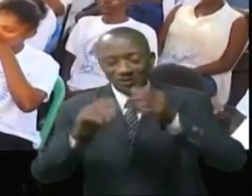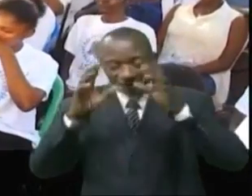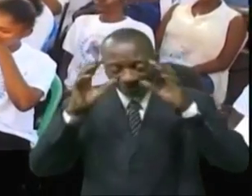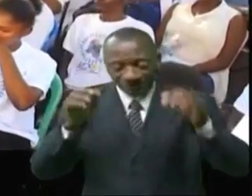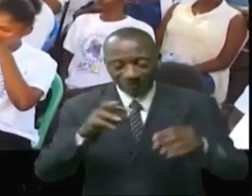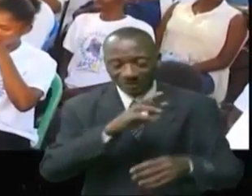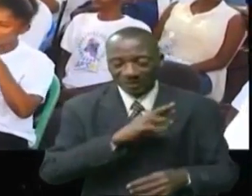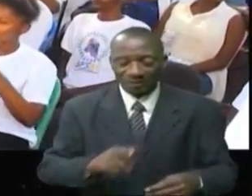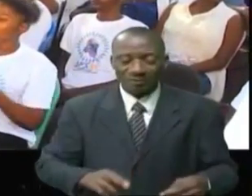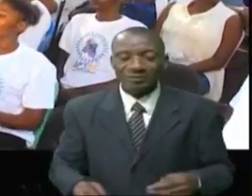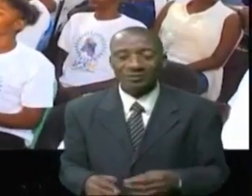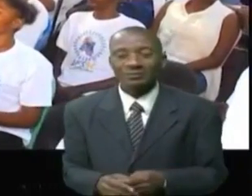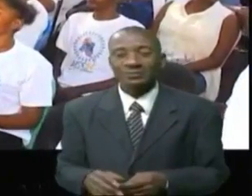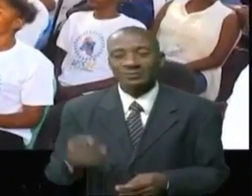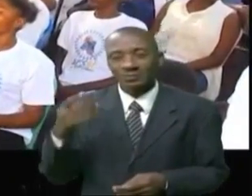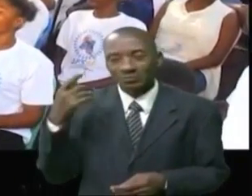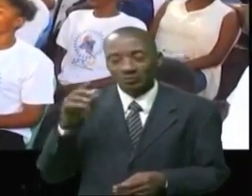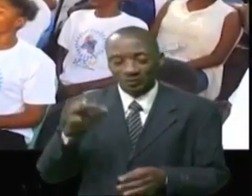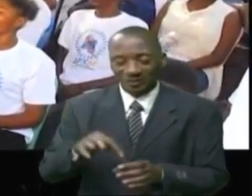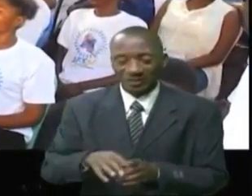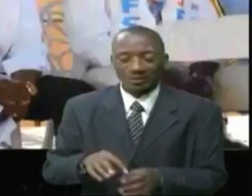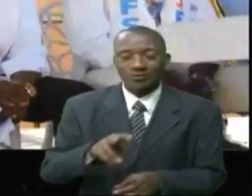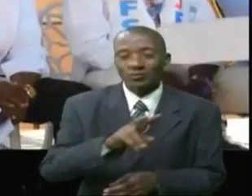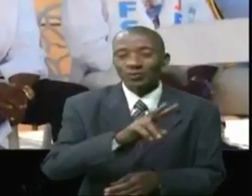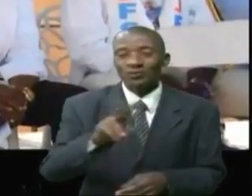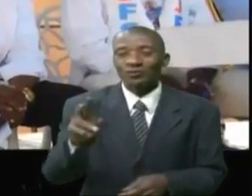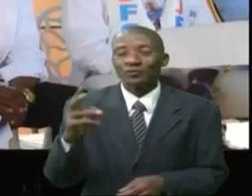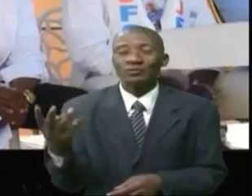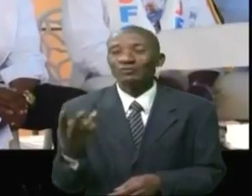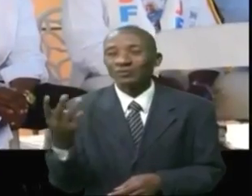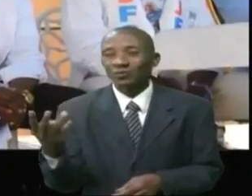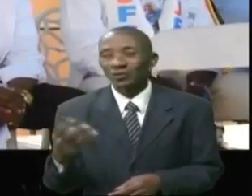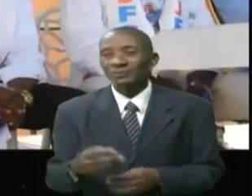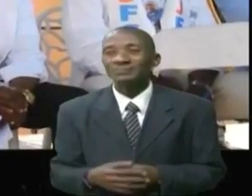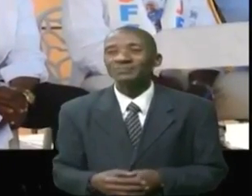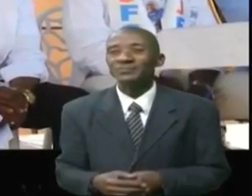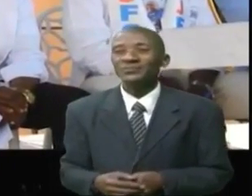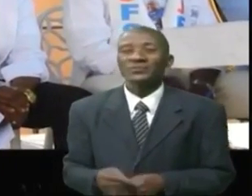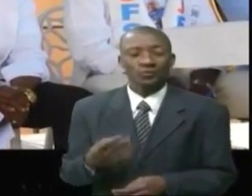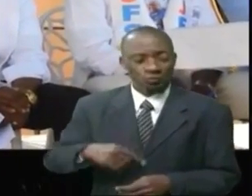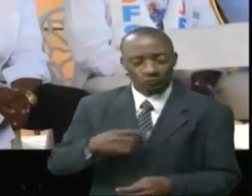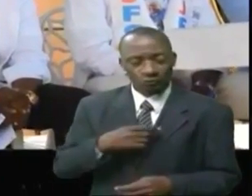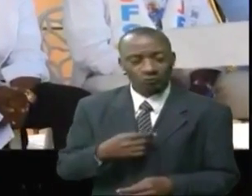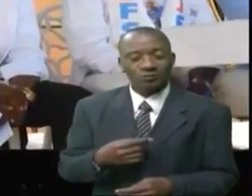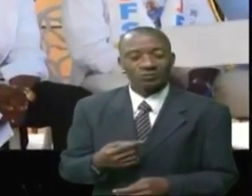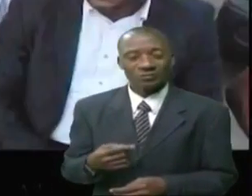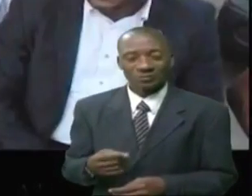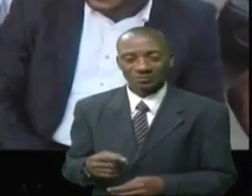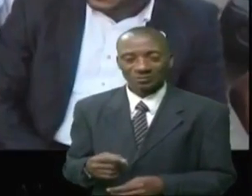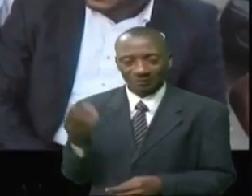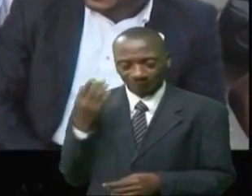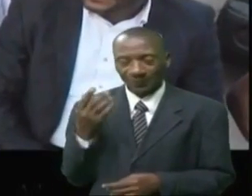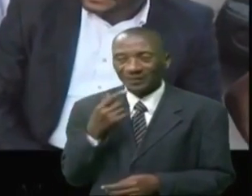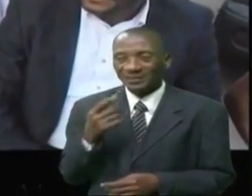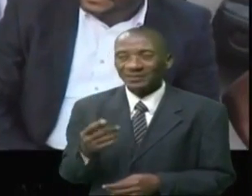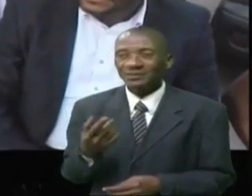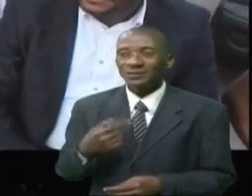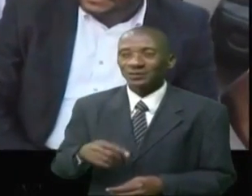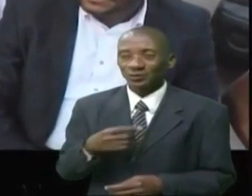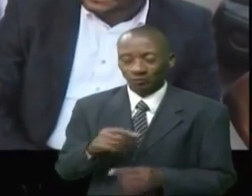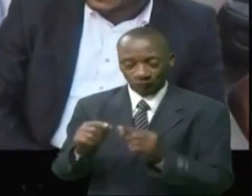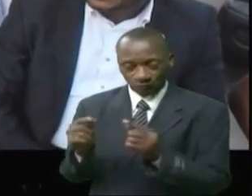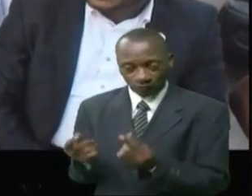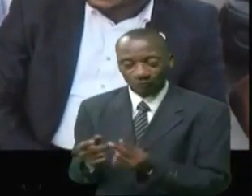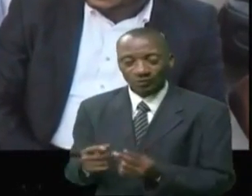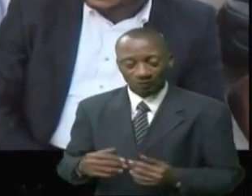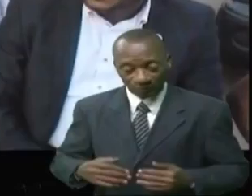les élections en décembre, nous avons peaufiné des stratégies en vue de pouvoir donner la main de